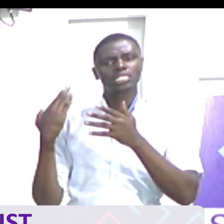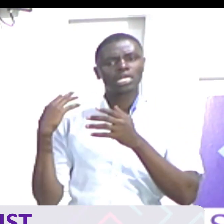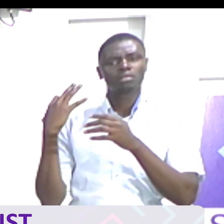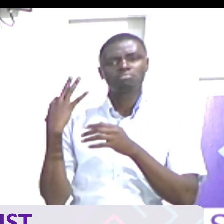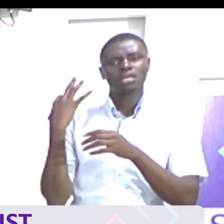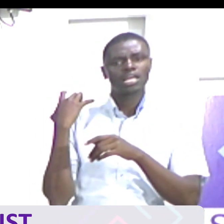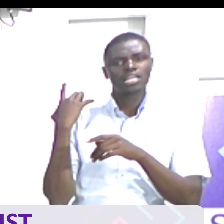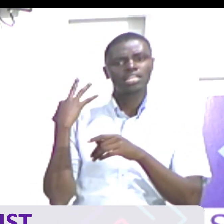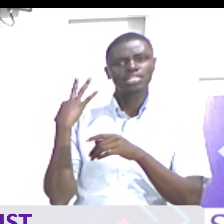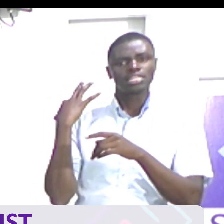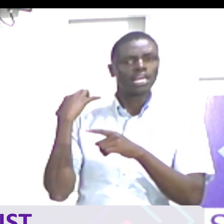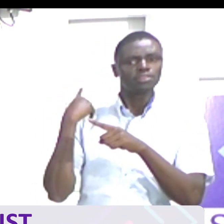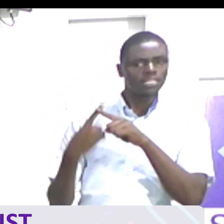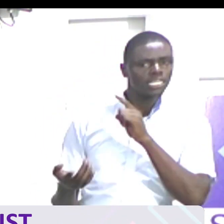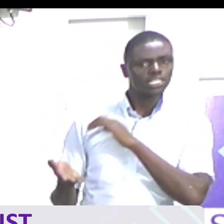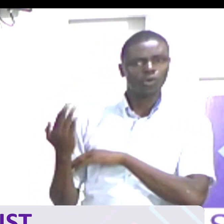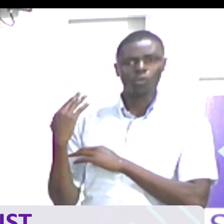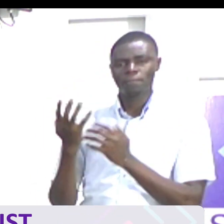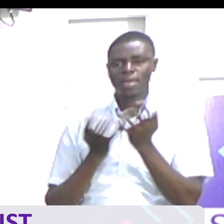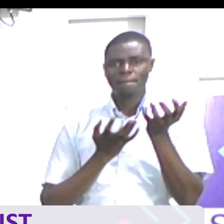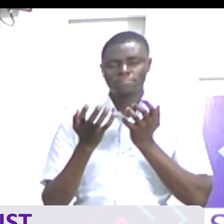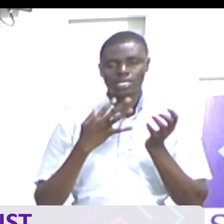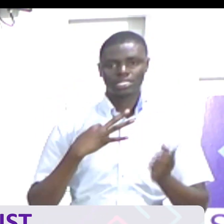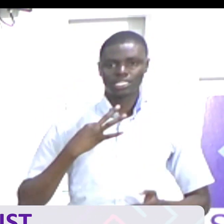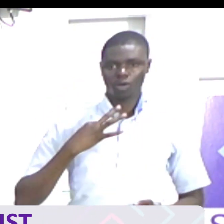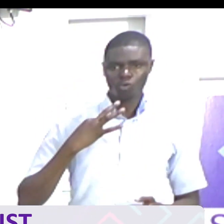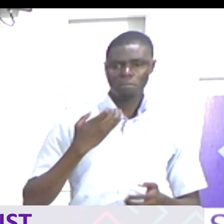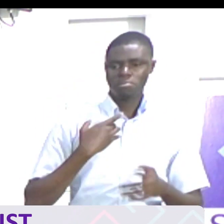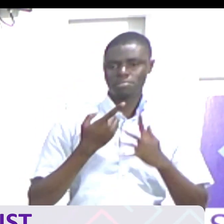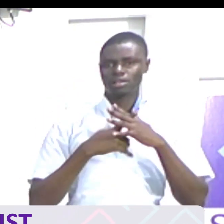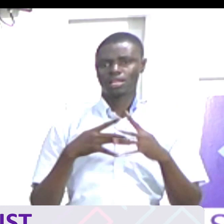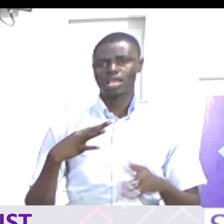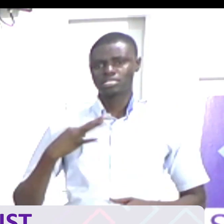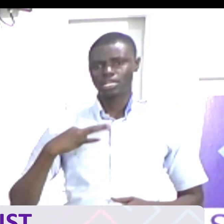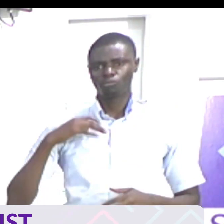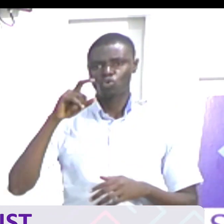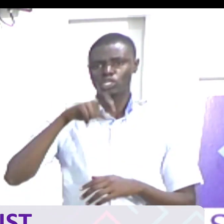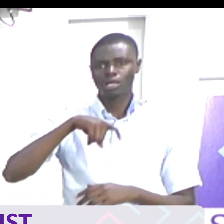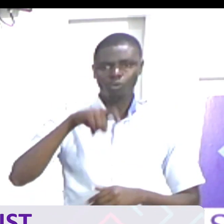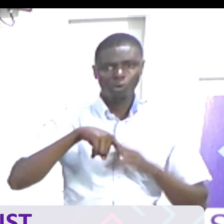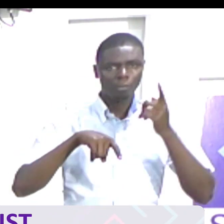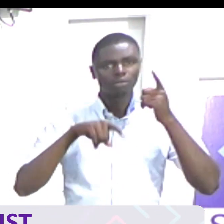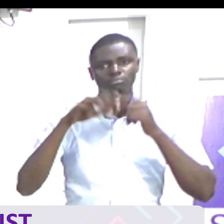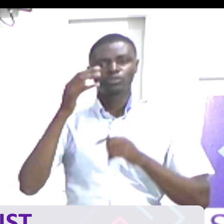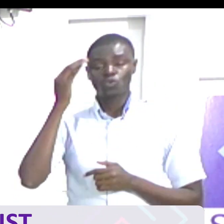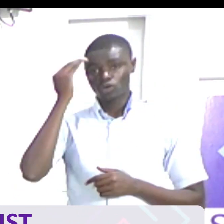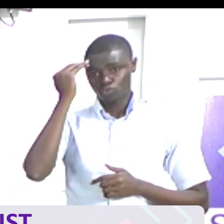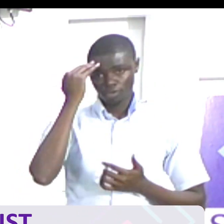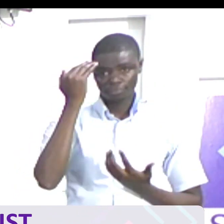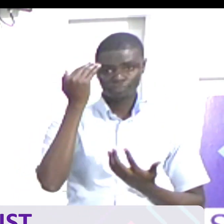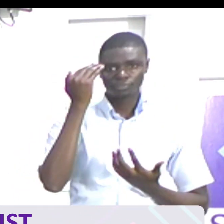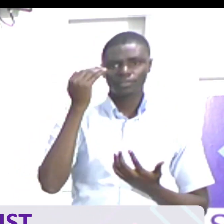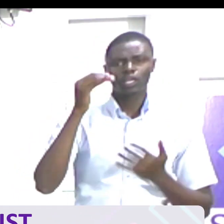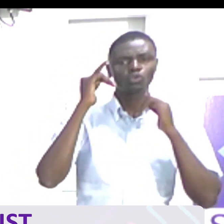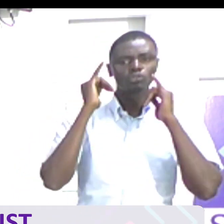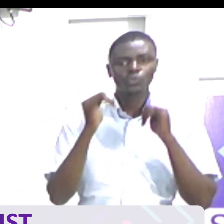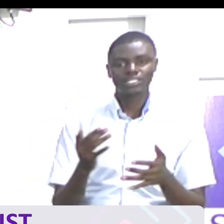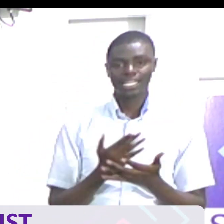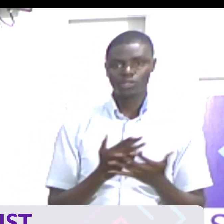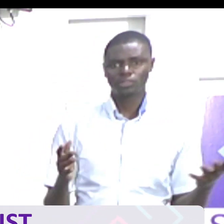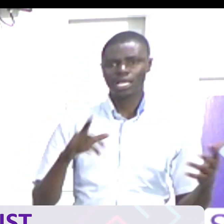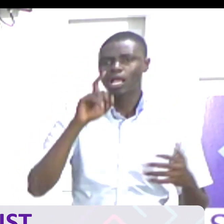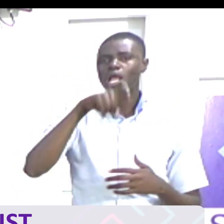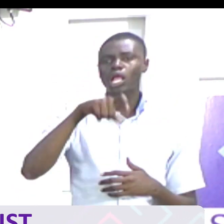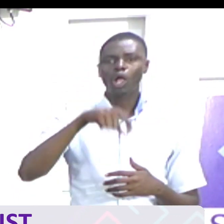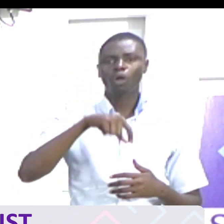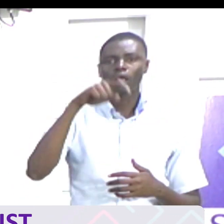Right. Nikaanza tu ni busy yangu, nilianza na mtushi. Pale hivyo yakwamba unajua tena ni it was a new thing to me. Sasa